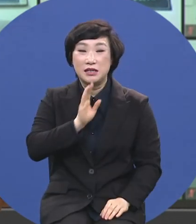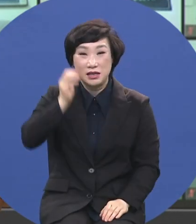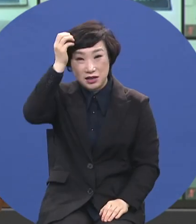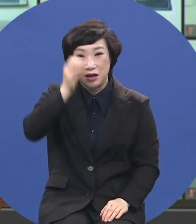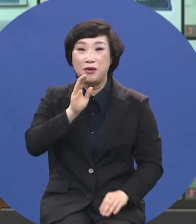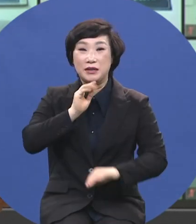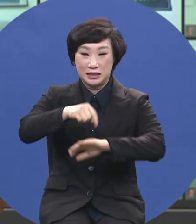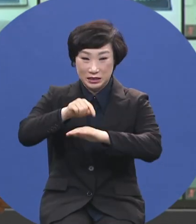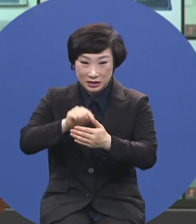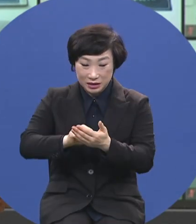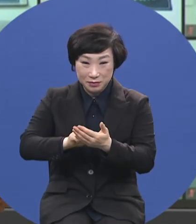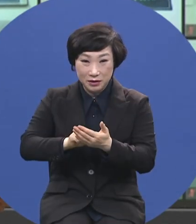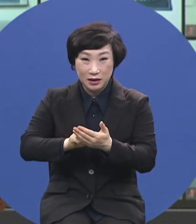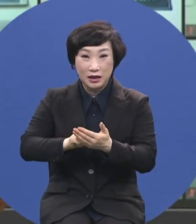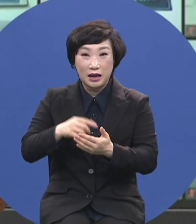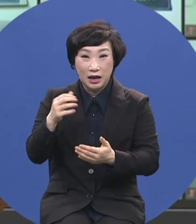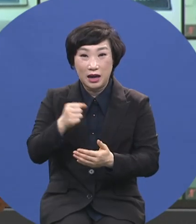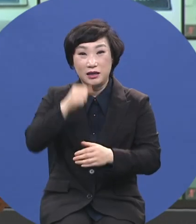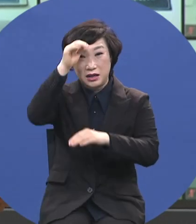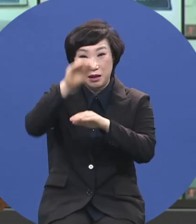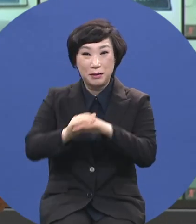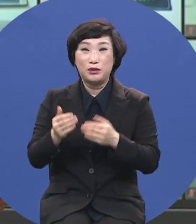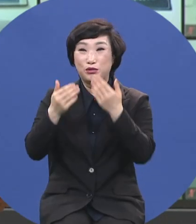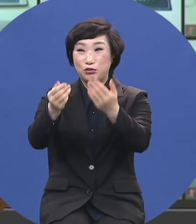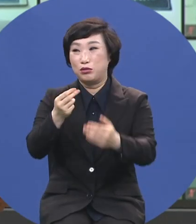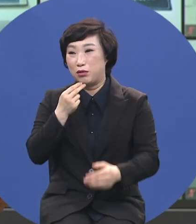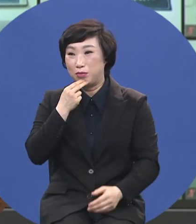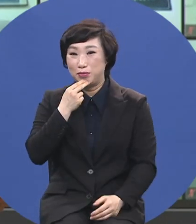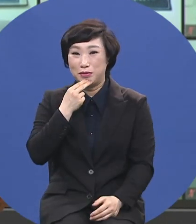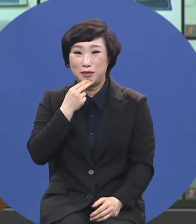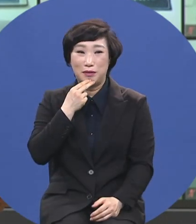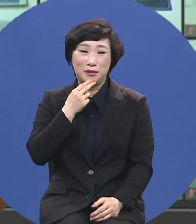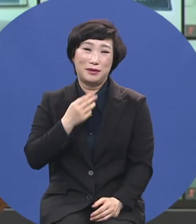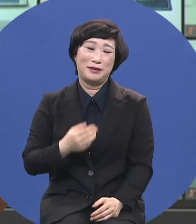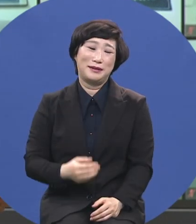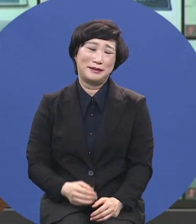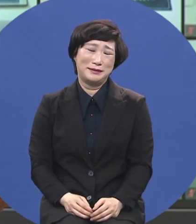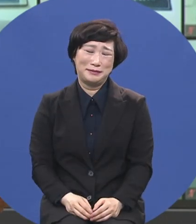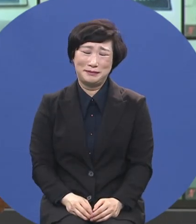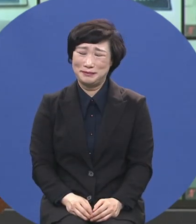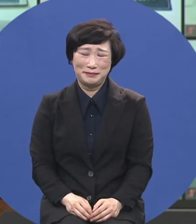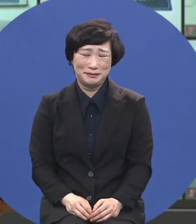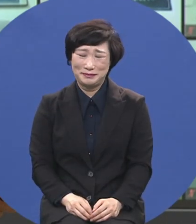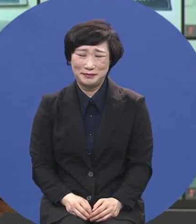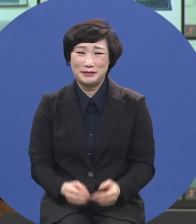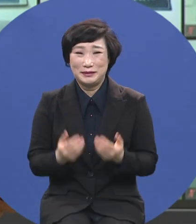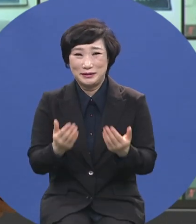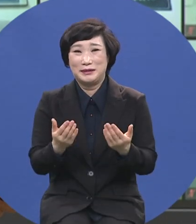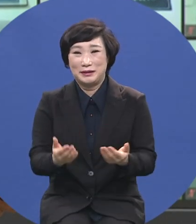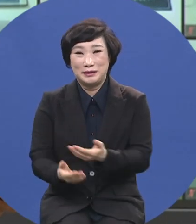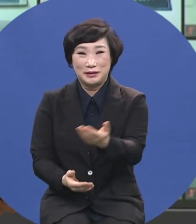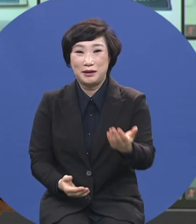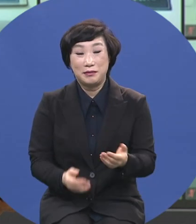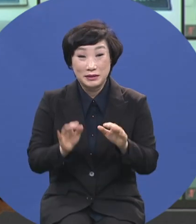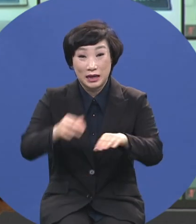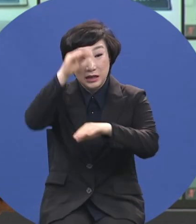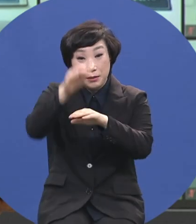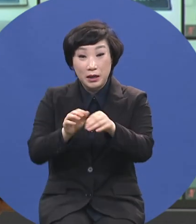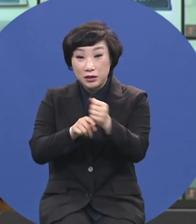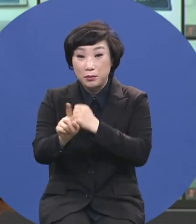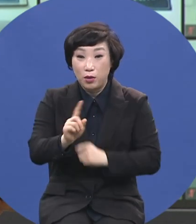신령과 진정으로 드리지 못하면서 무슨 일을 할 수 있는가? 예배가